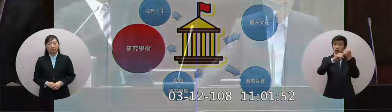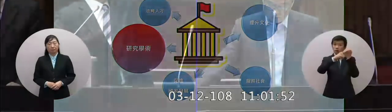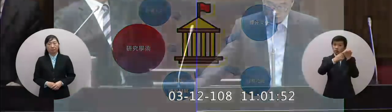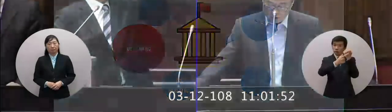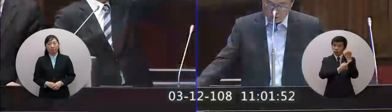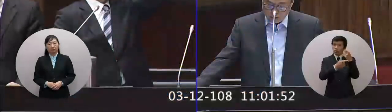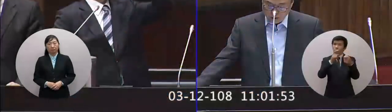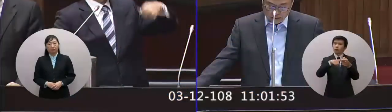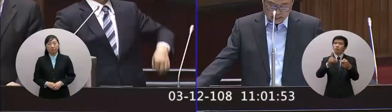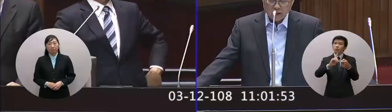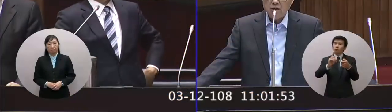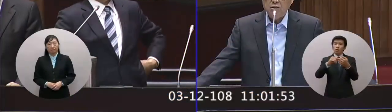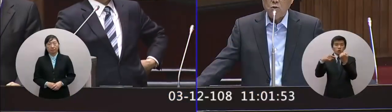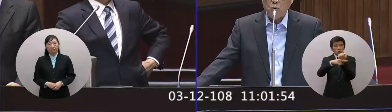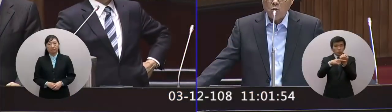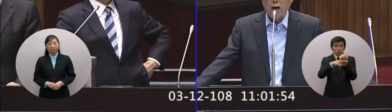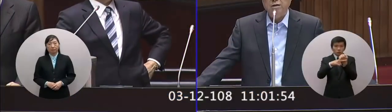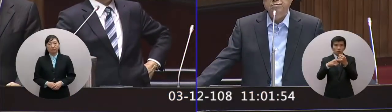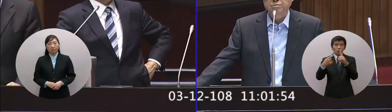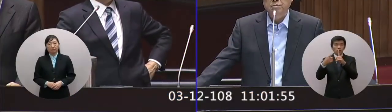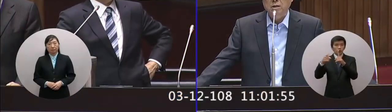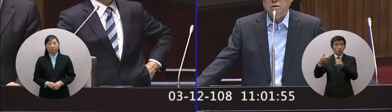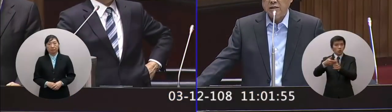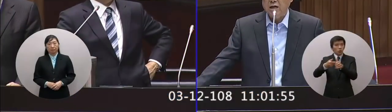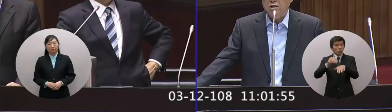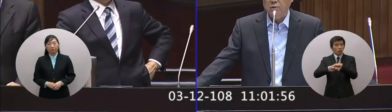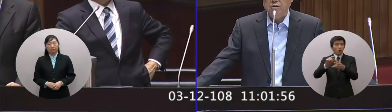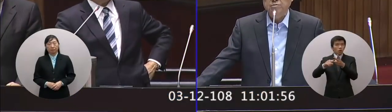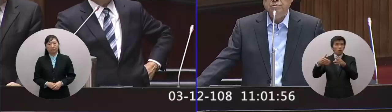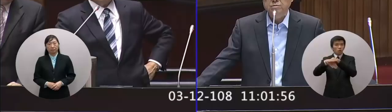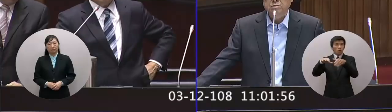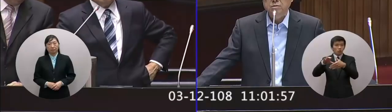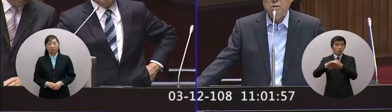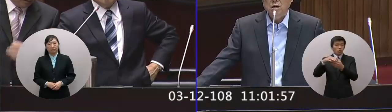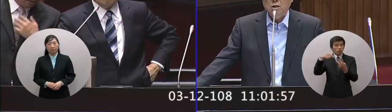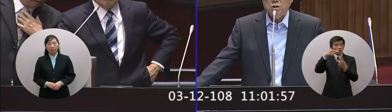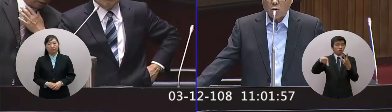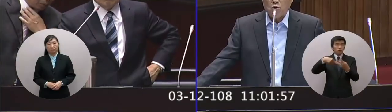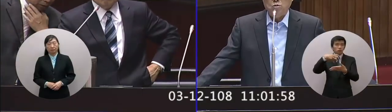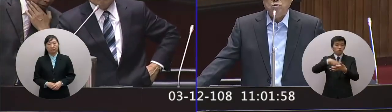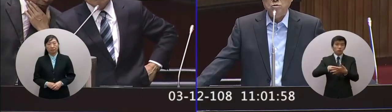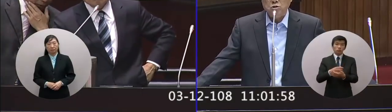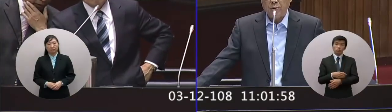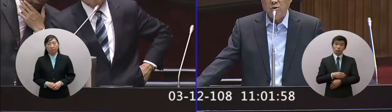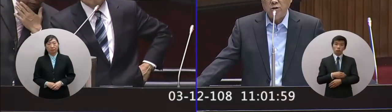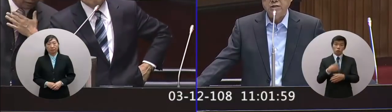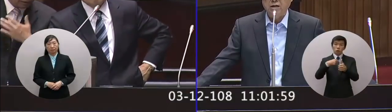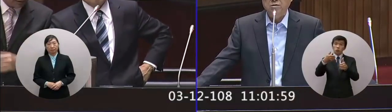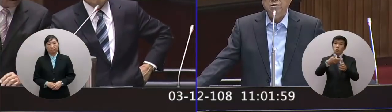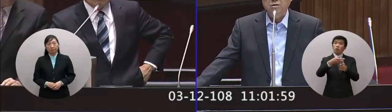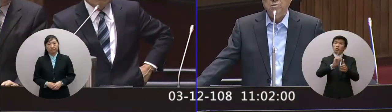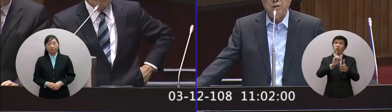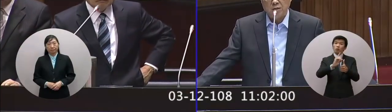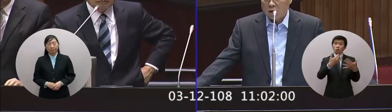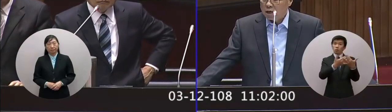研究、培育人才、文化，这三个里面，教育就是培育人